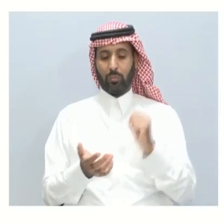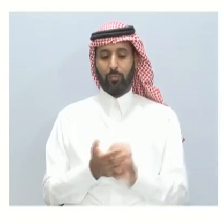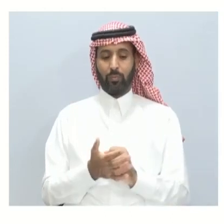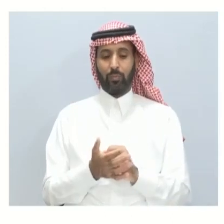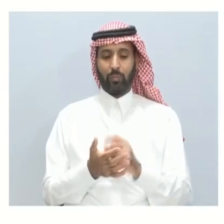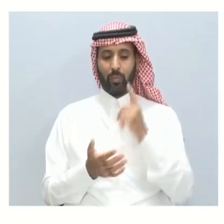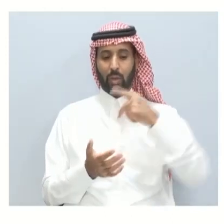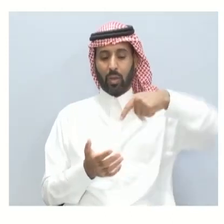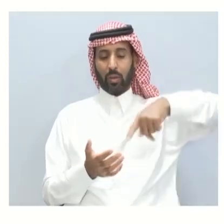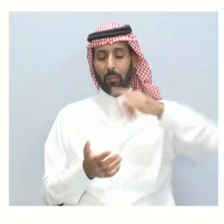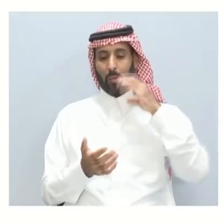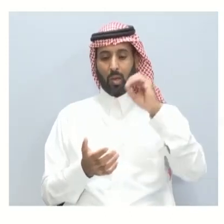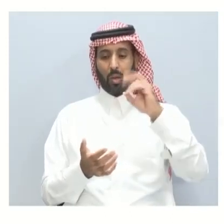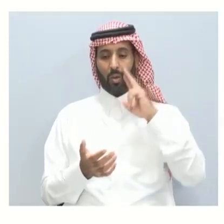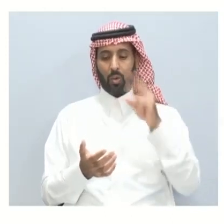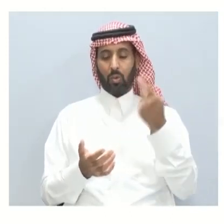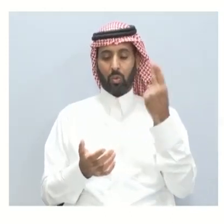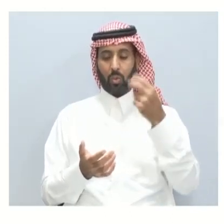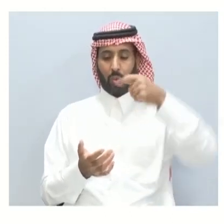في الاكسجين